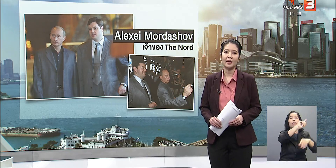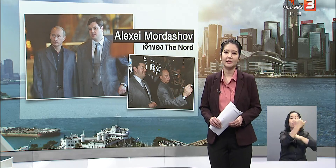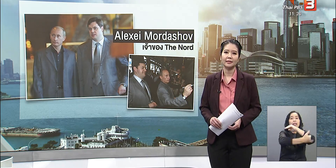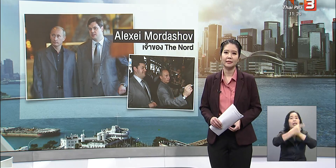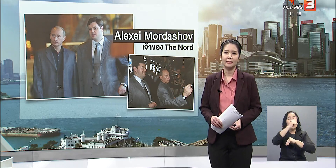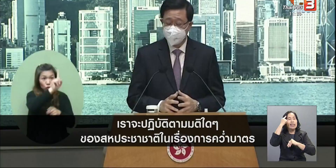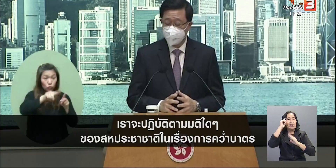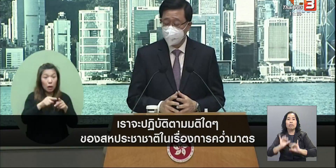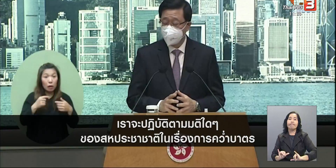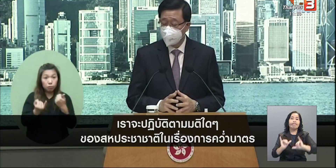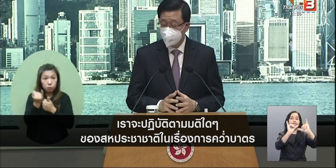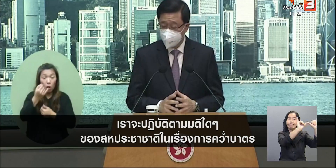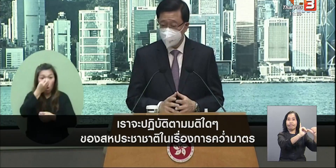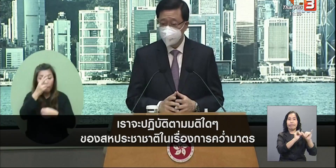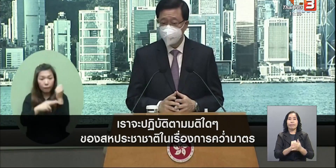หกลงค่ะ